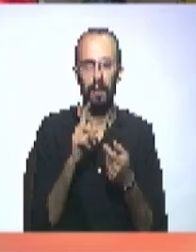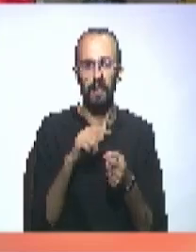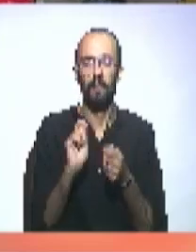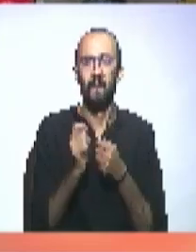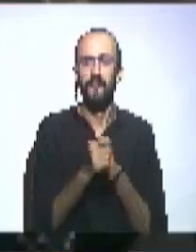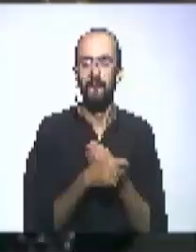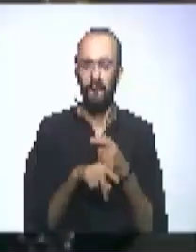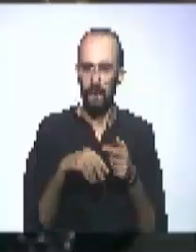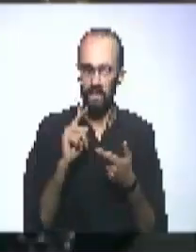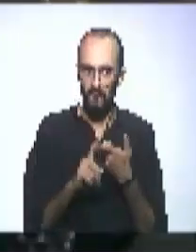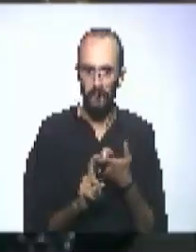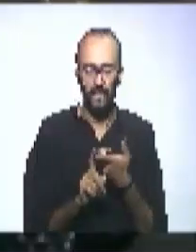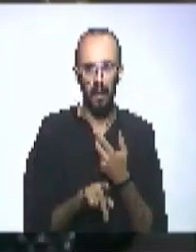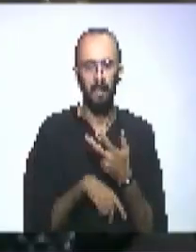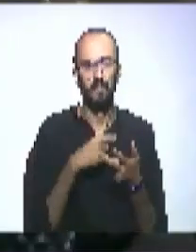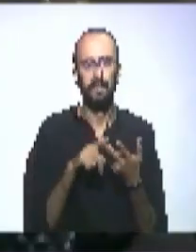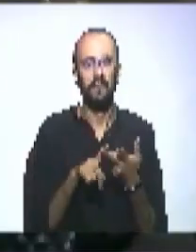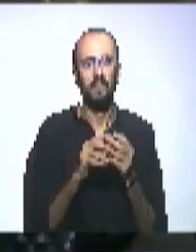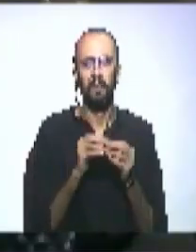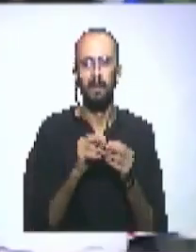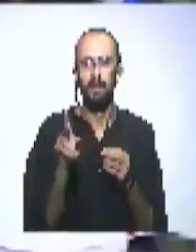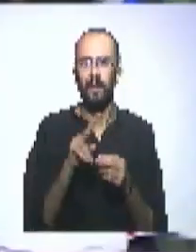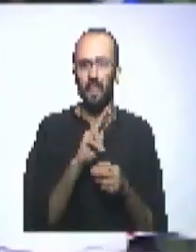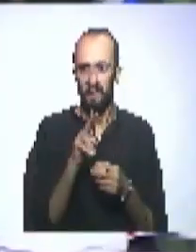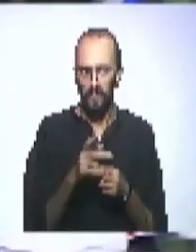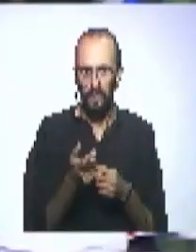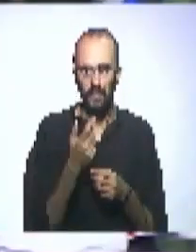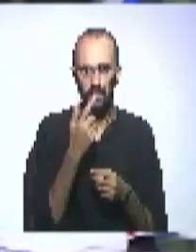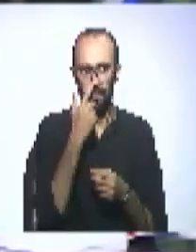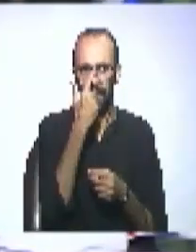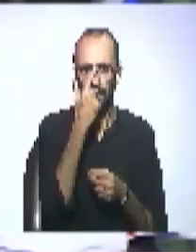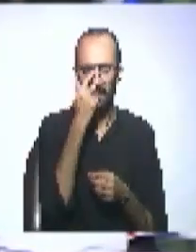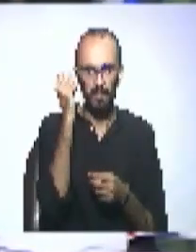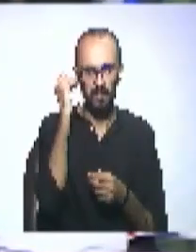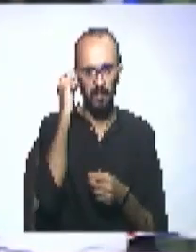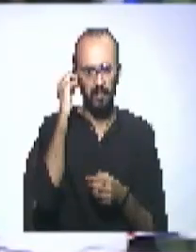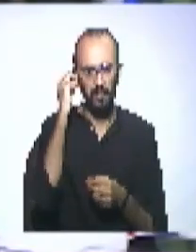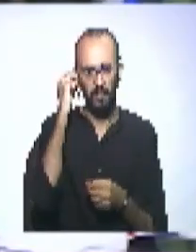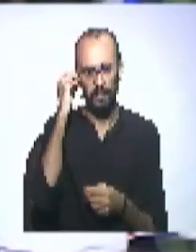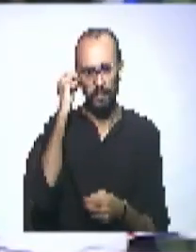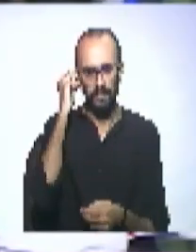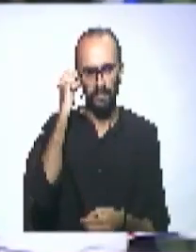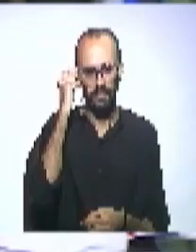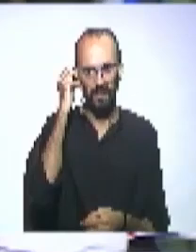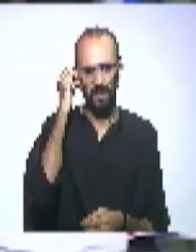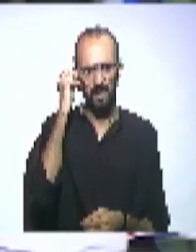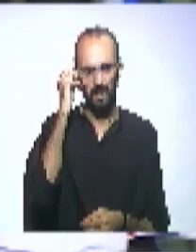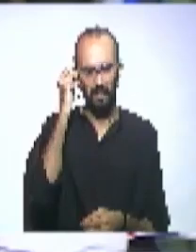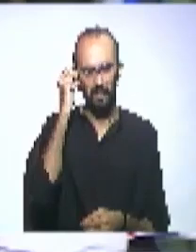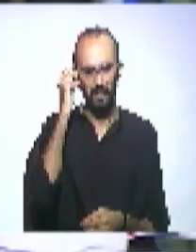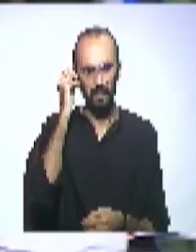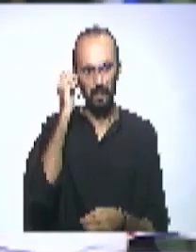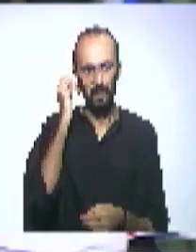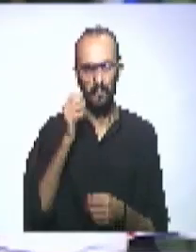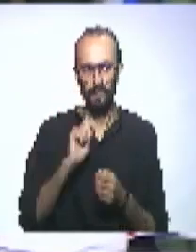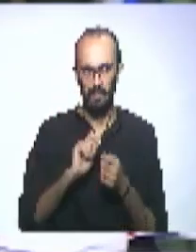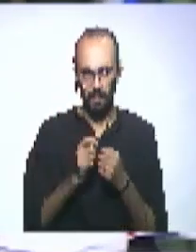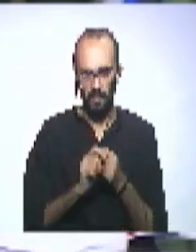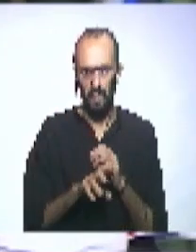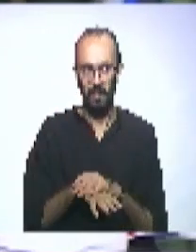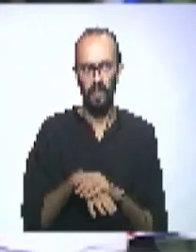البولوبيف وعملنا ايه تاني يا شيف عملنا ايه الحلقات اللي فاتت كانت عملنا لانشون الفراخ وعملنا